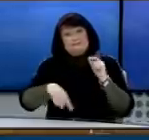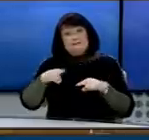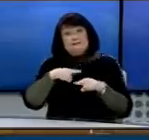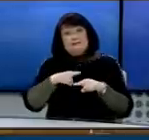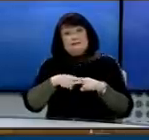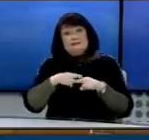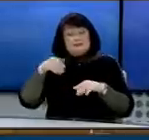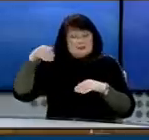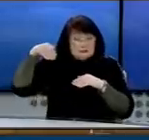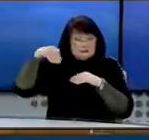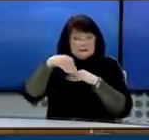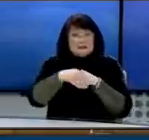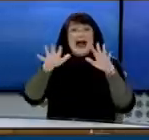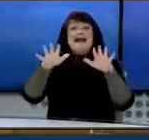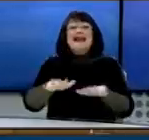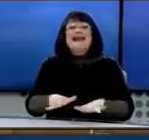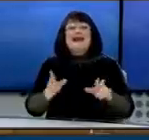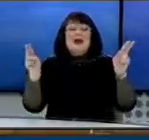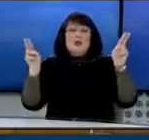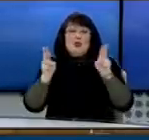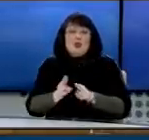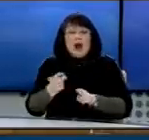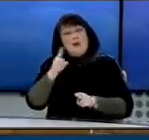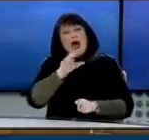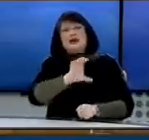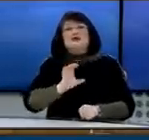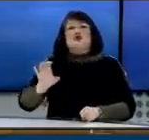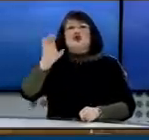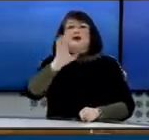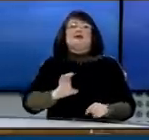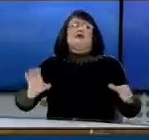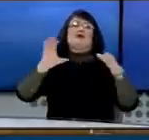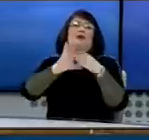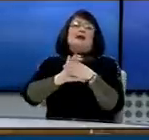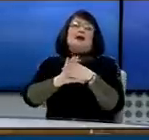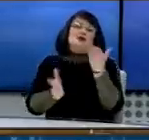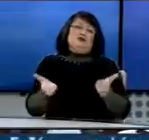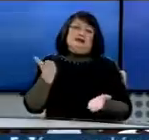μεγαλύτερη πτώση ανεργίας από οποιαδήποτε χώρα της Ευρωπαϊκής Ένωσης.